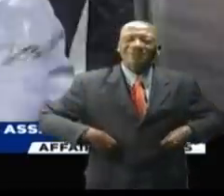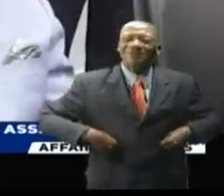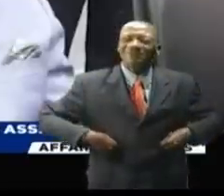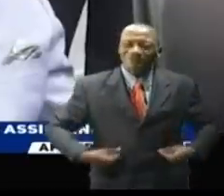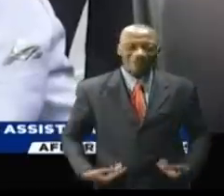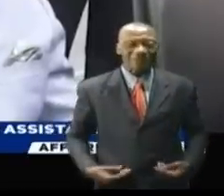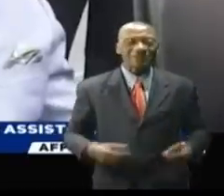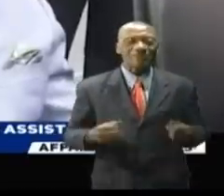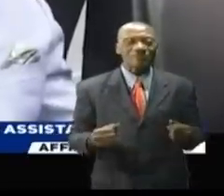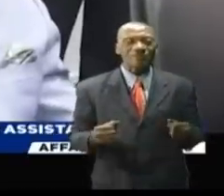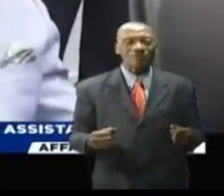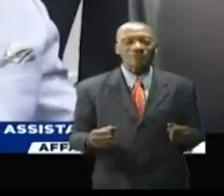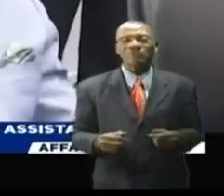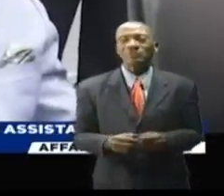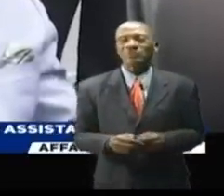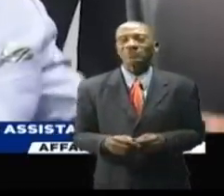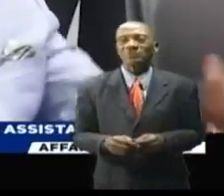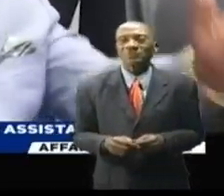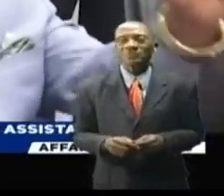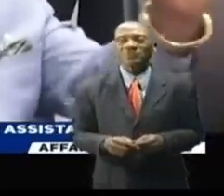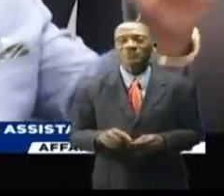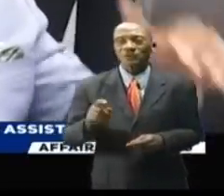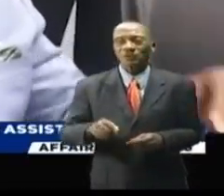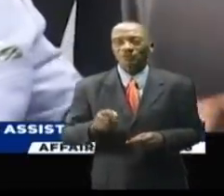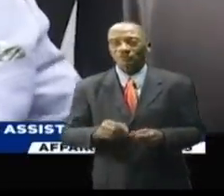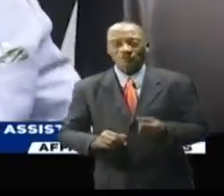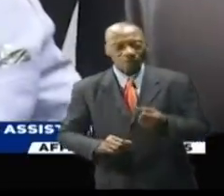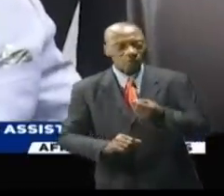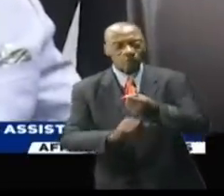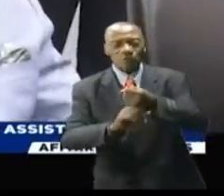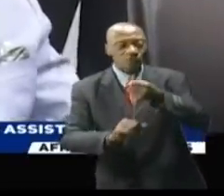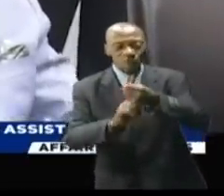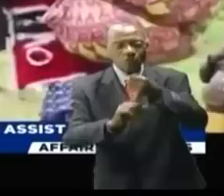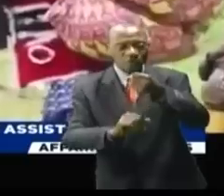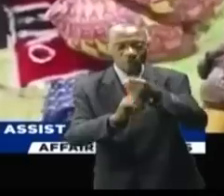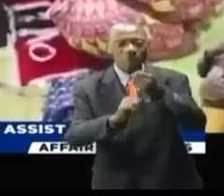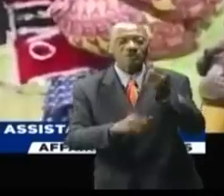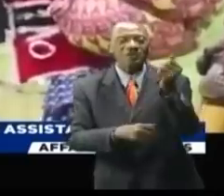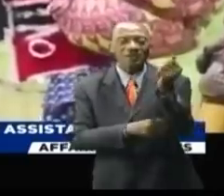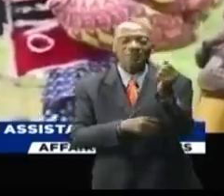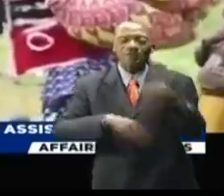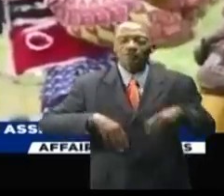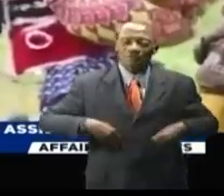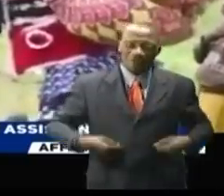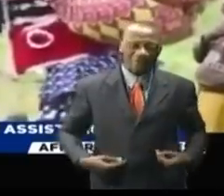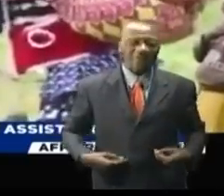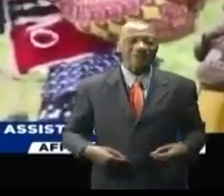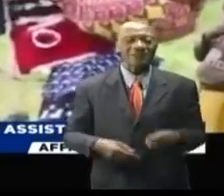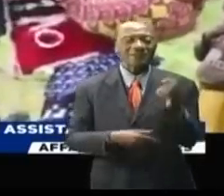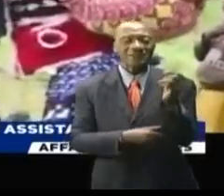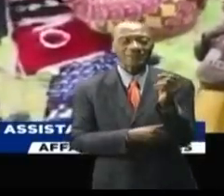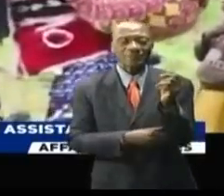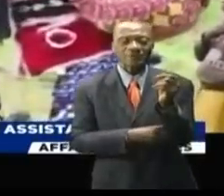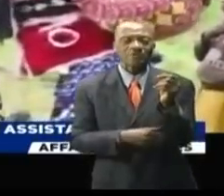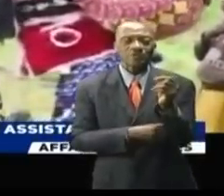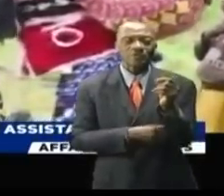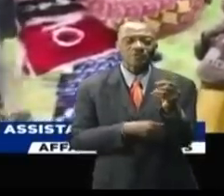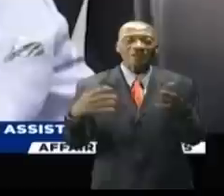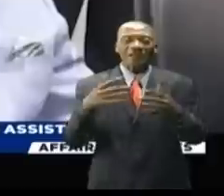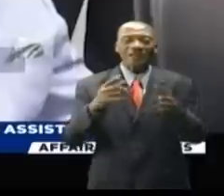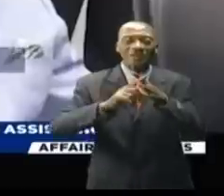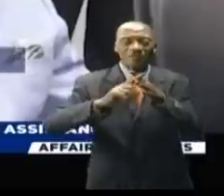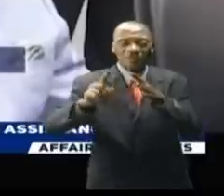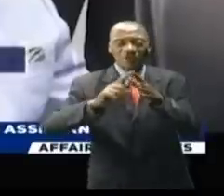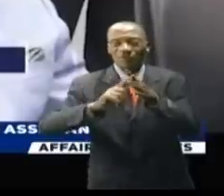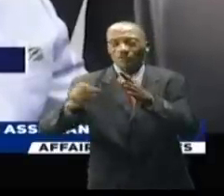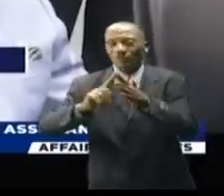apporter l'assistance aux nombreux qui sont sur le parcours. Donc les voies d'accès doivent être assurées